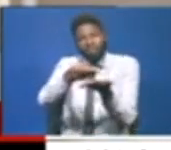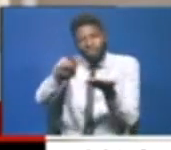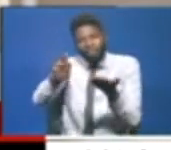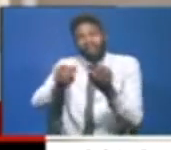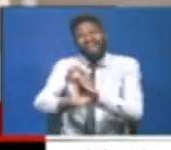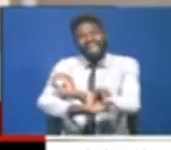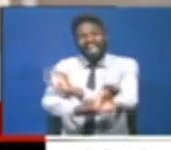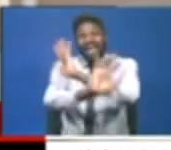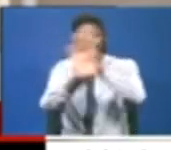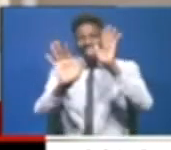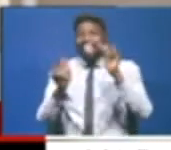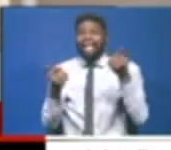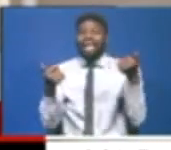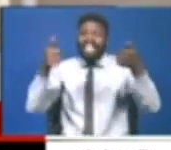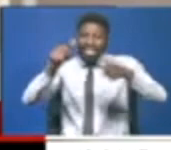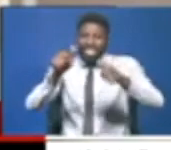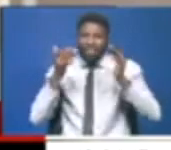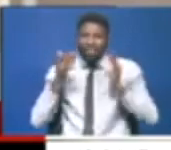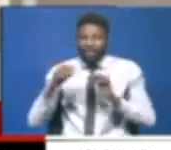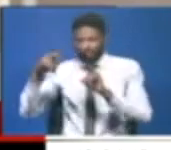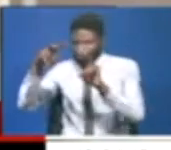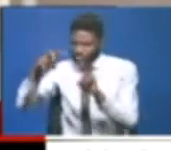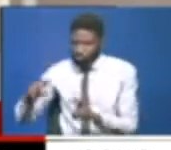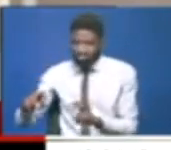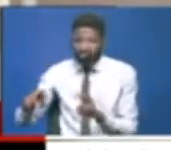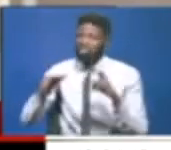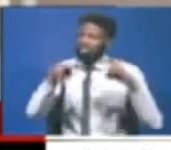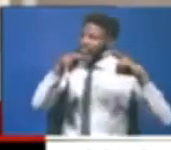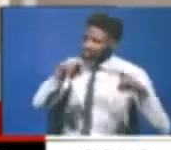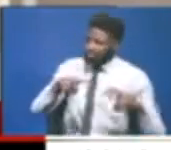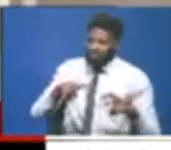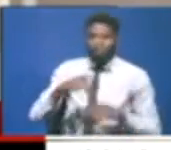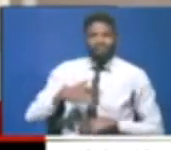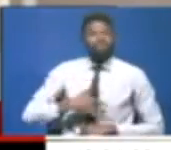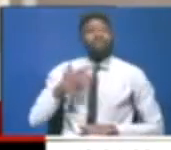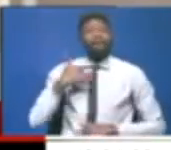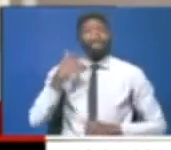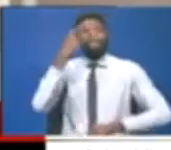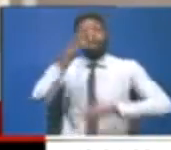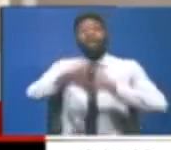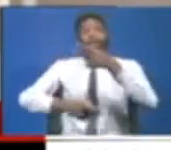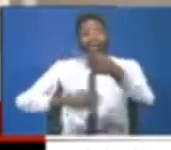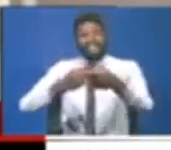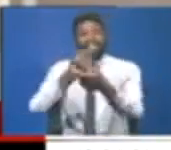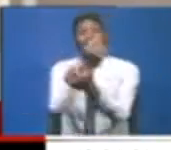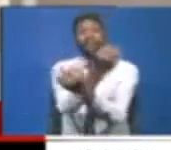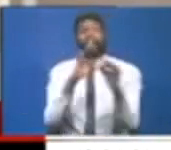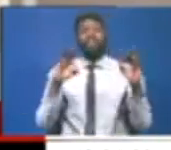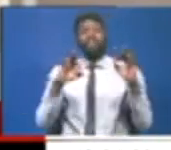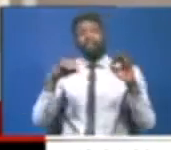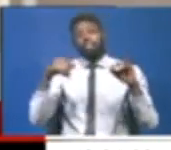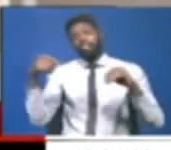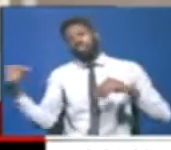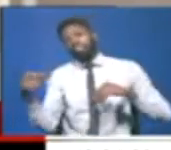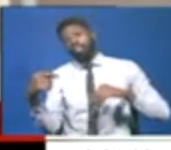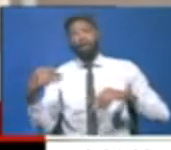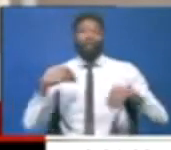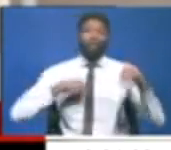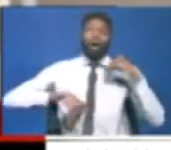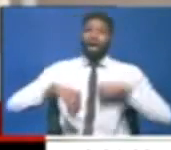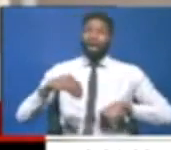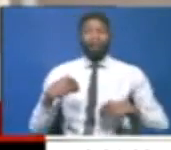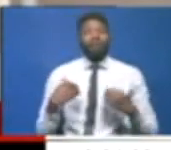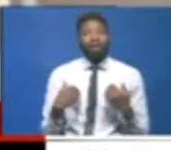anaweza kuangalia na aone ya kwamba ilikuwa process ambayo iko huru na haina ufisadi. Na nimefurahishwa kusikia mwenyekiti